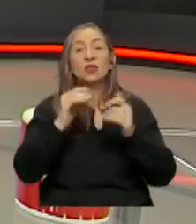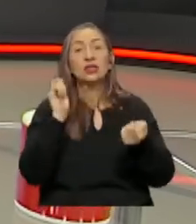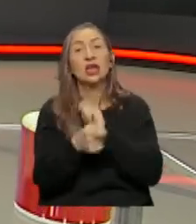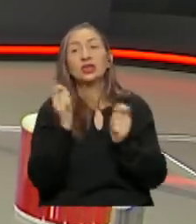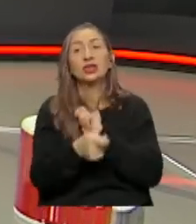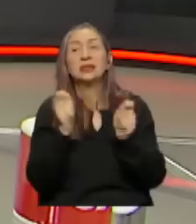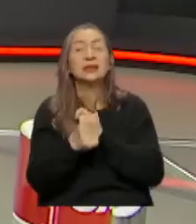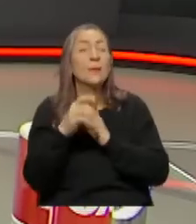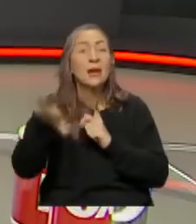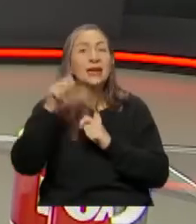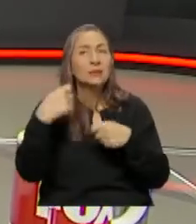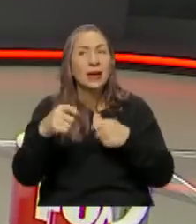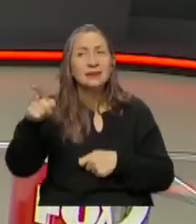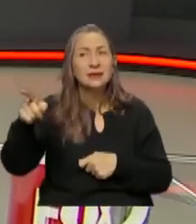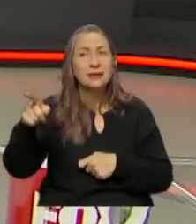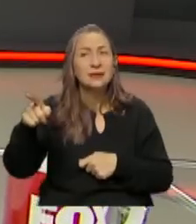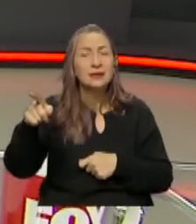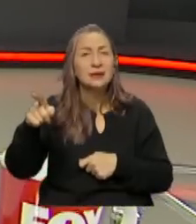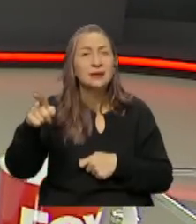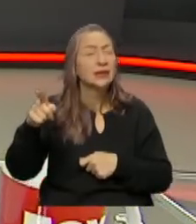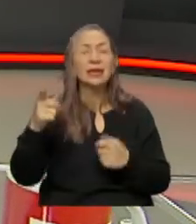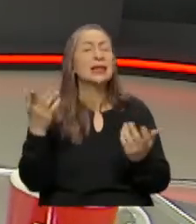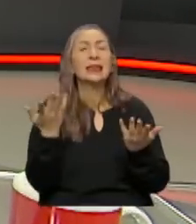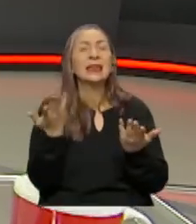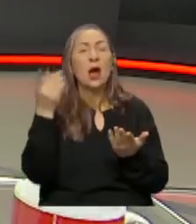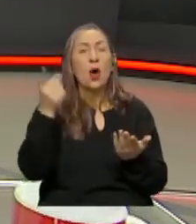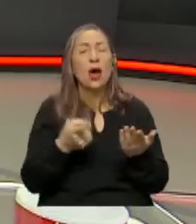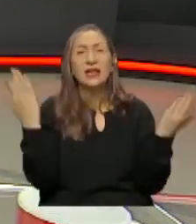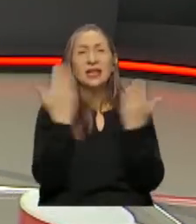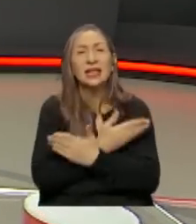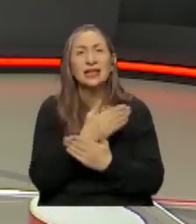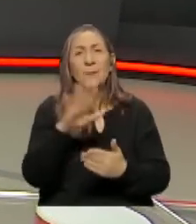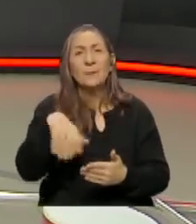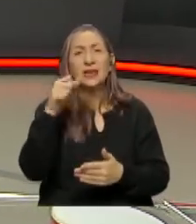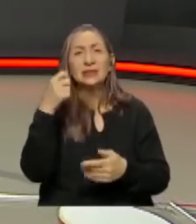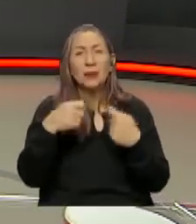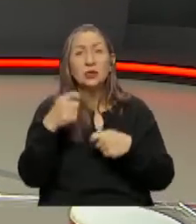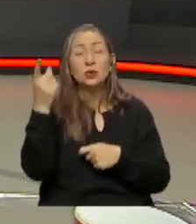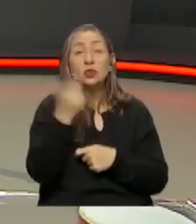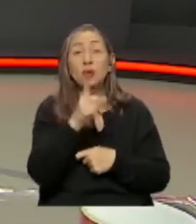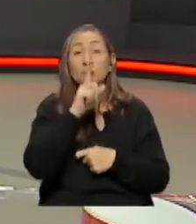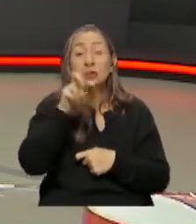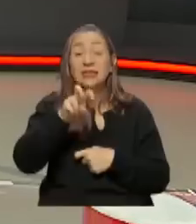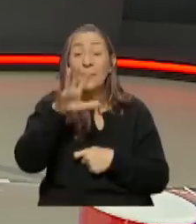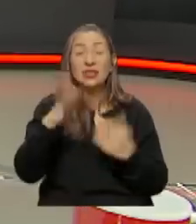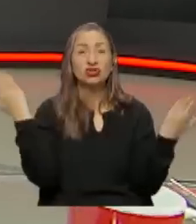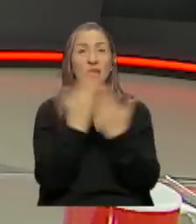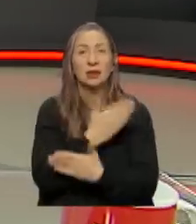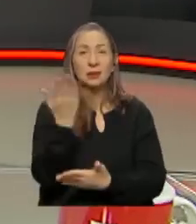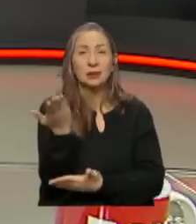tahminini değiştirdi Merkez Bankası? Ne oranda yanıldı yani Merkez Bankası? %185 oranında